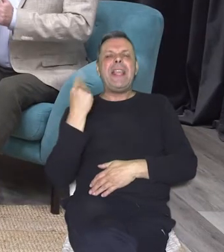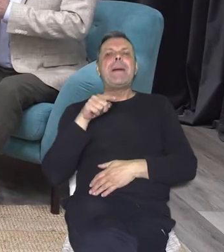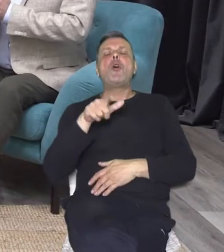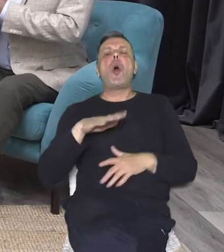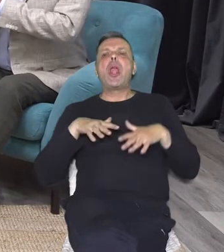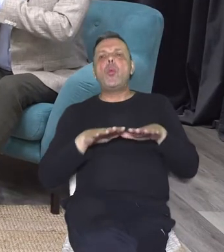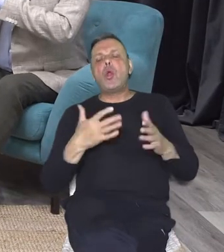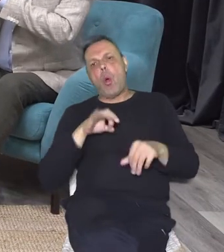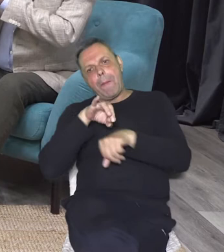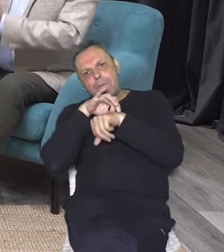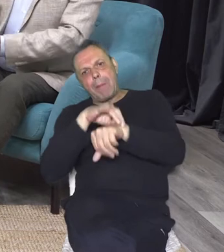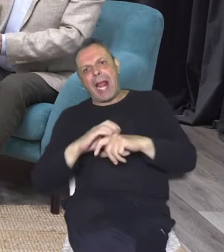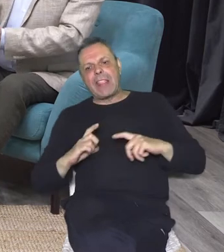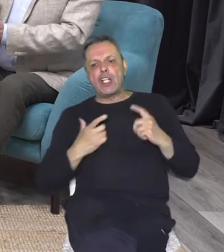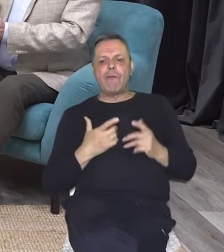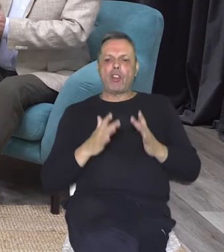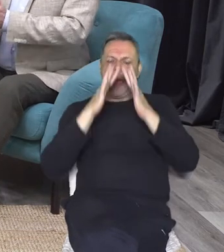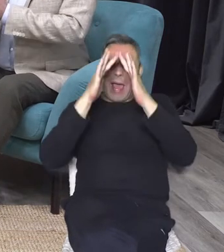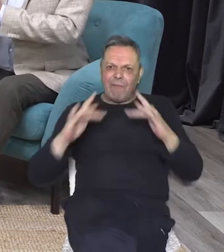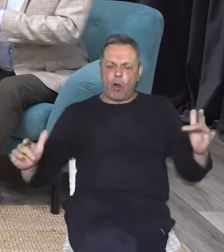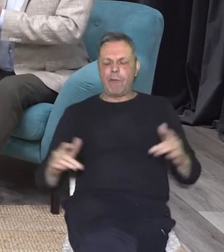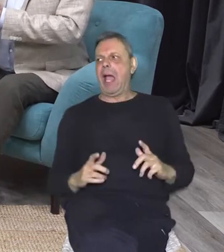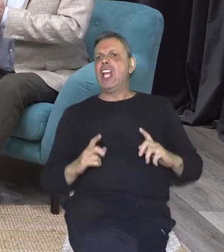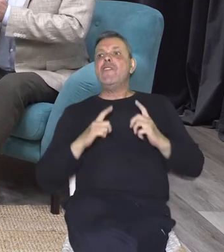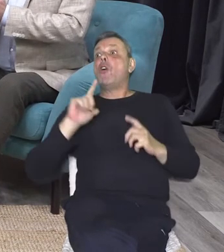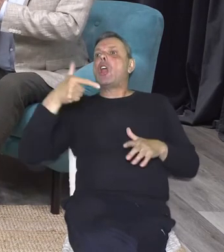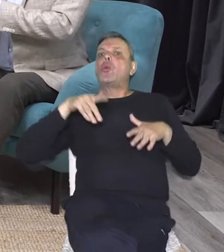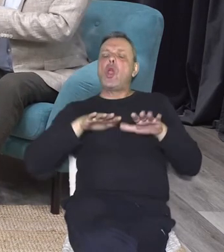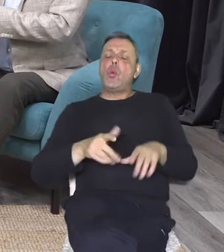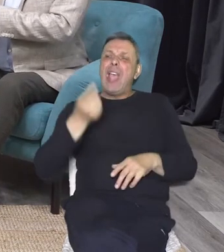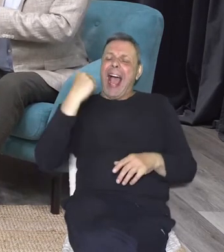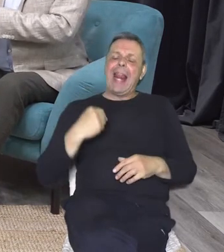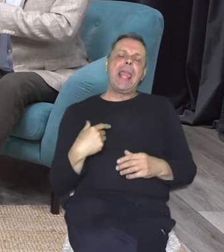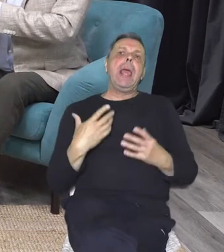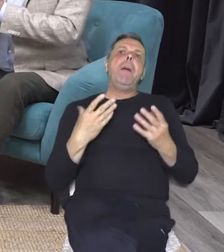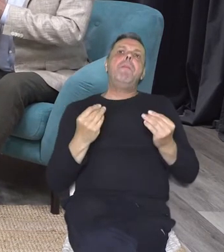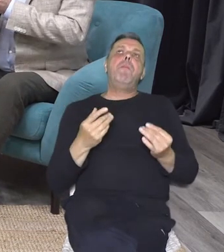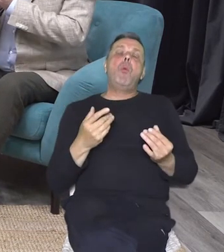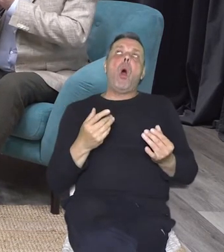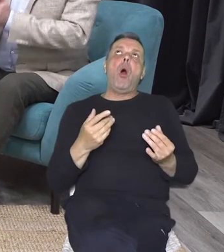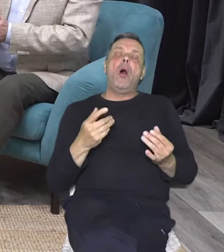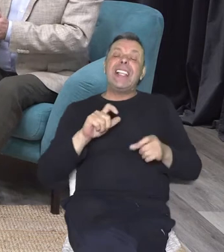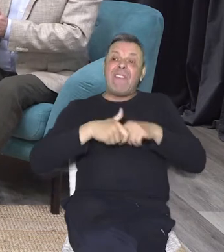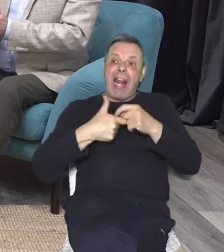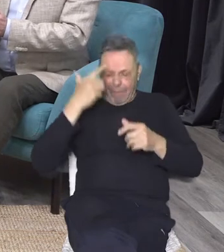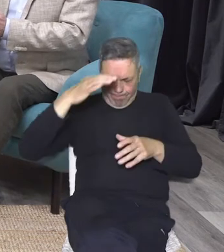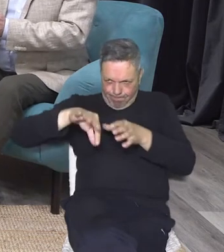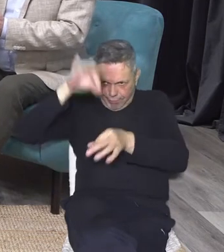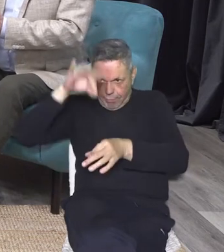Nisam od onih ljudi koji prate živote na dvorovima, živote drugih ljudi, ali jako puno toga